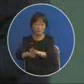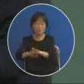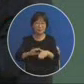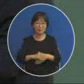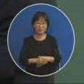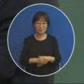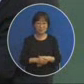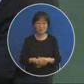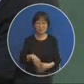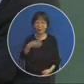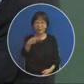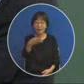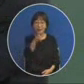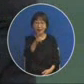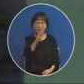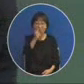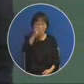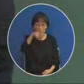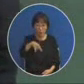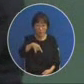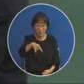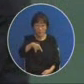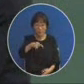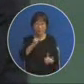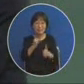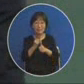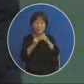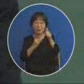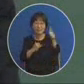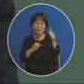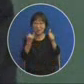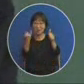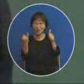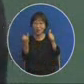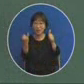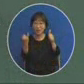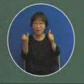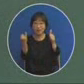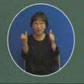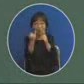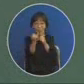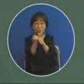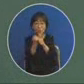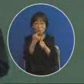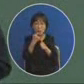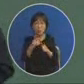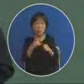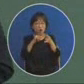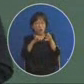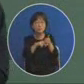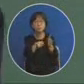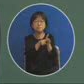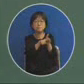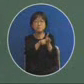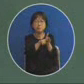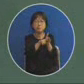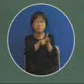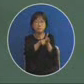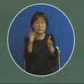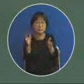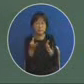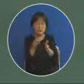레위 남자가 레위 장가 갔다 이 말이 이걸 회복하는 겁니다. 언약 잡는 순간 하나님은 어떻게 하셨는 거니까